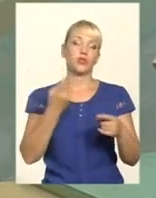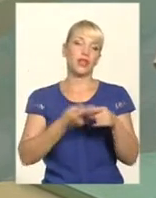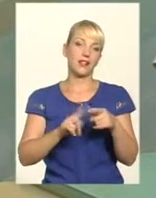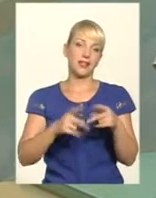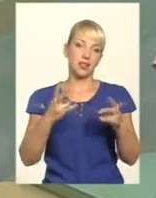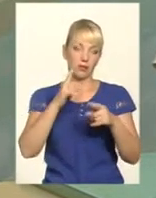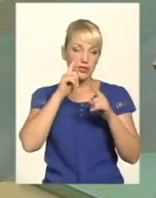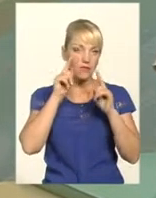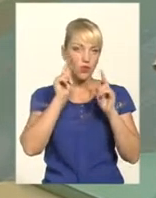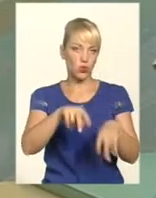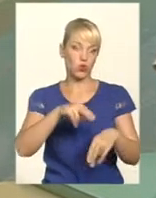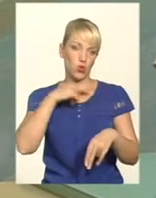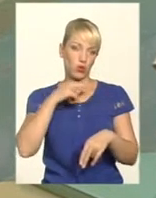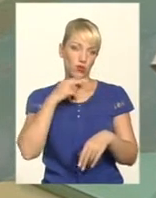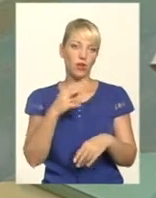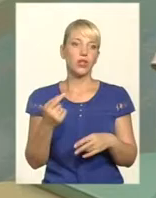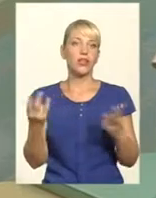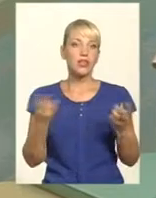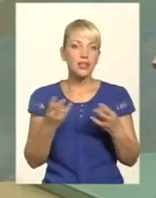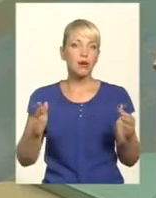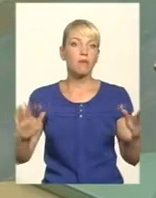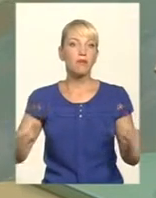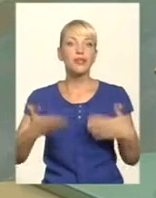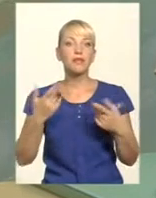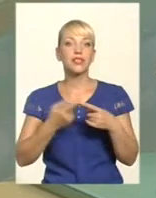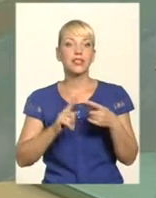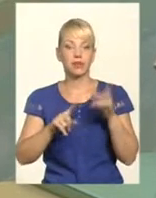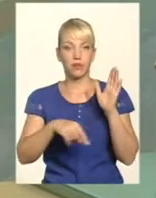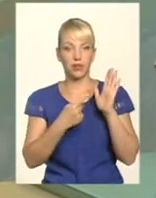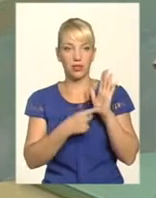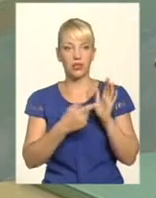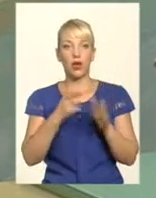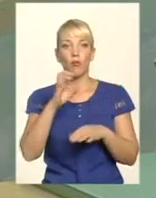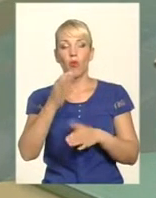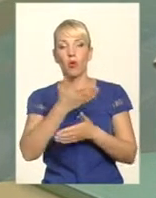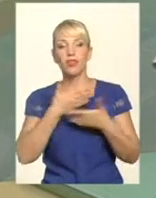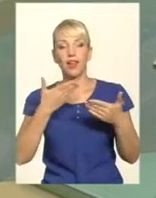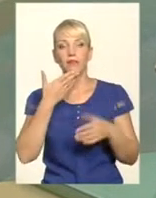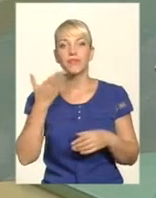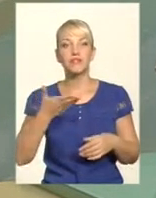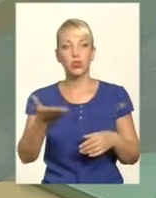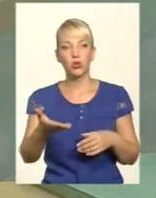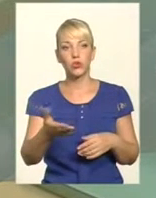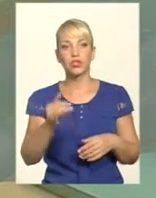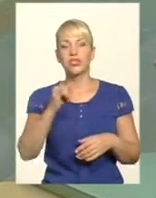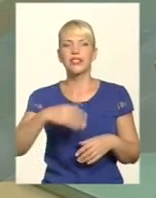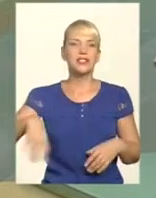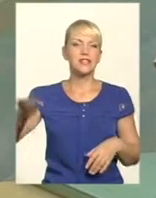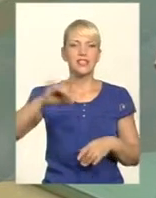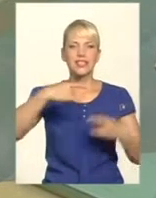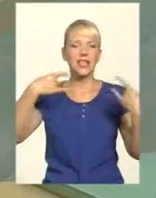ми маємо піднімати це питання, тому що нам звітують зі всіх